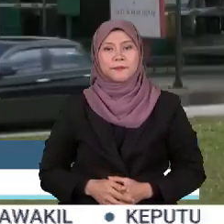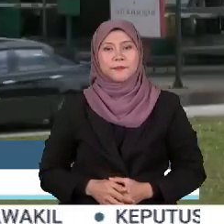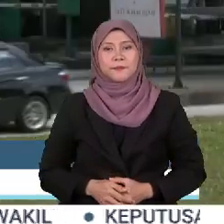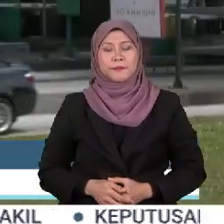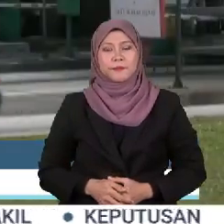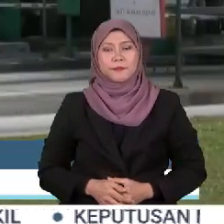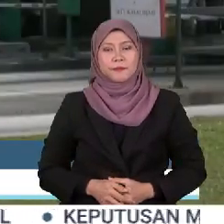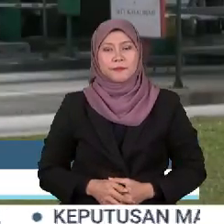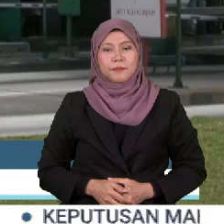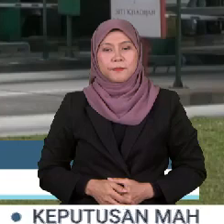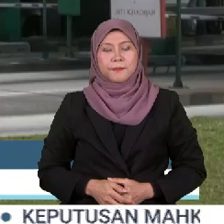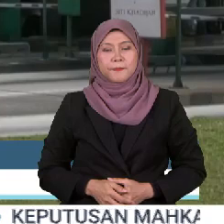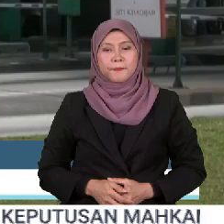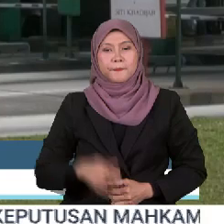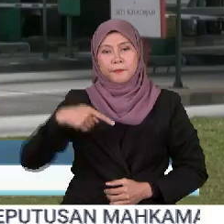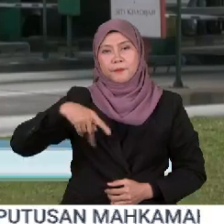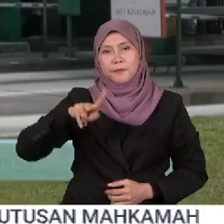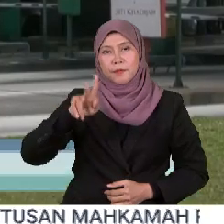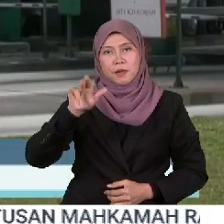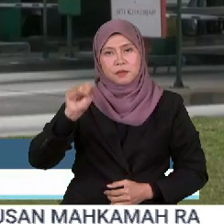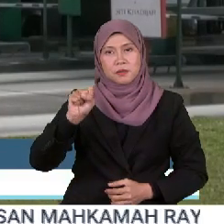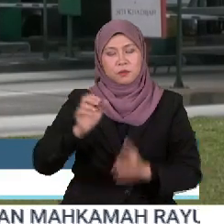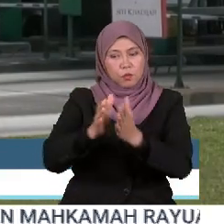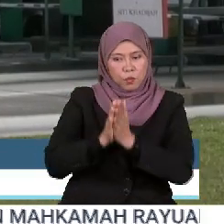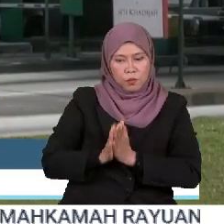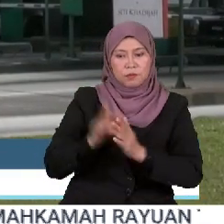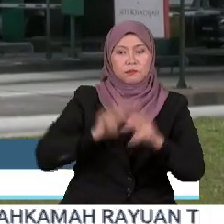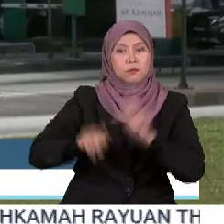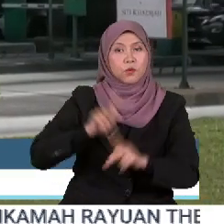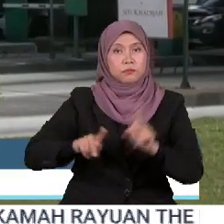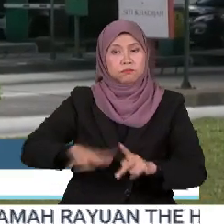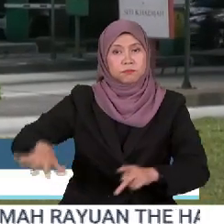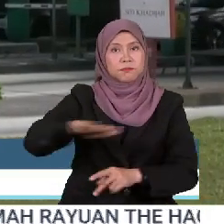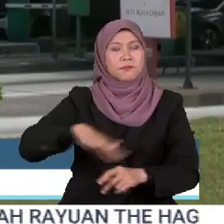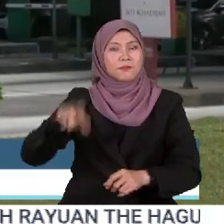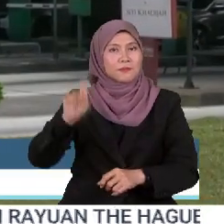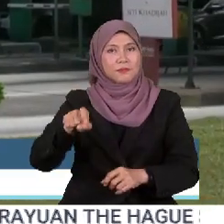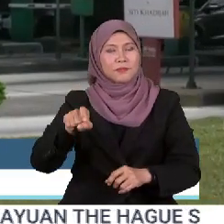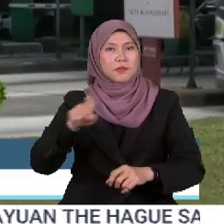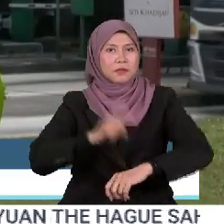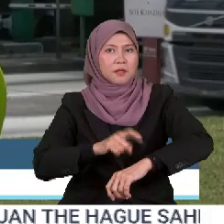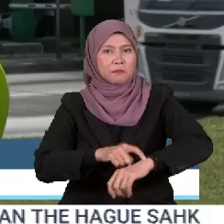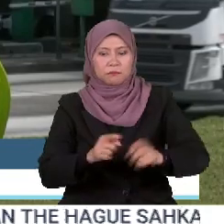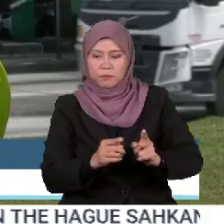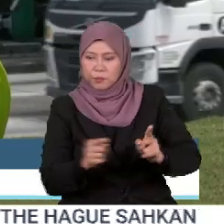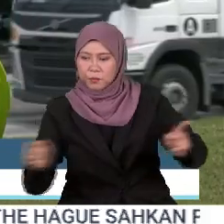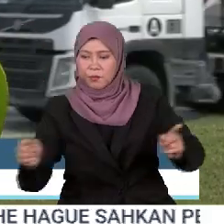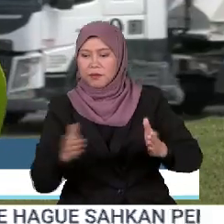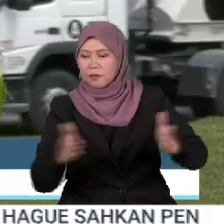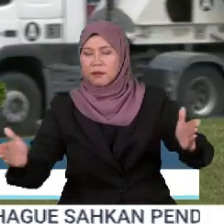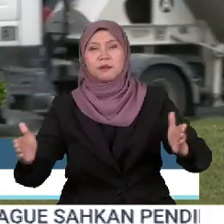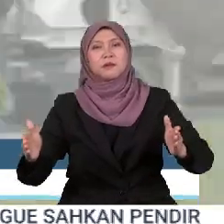kulai sebungan itu P meminta orang ramai untuk menjangkakan perjalanan waktu lebih panjang daripada biasa untuk